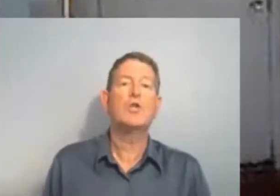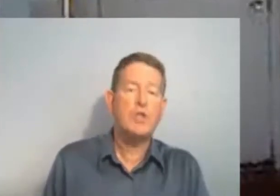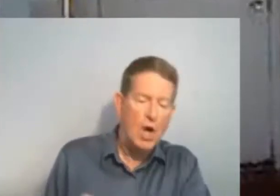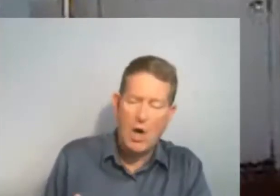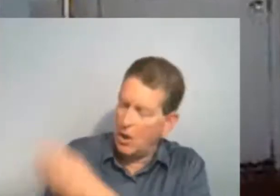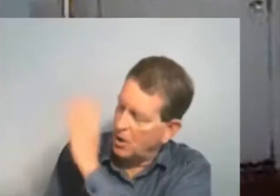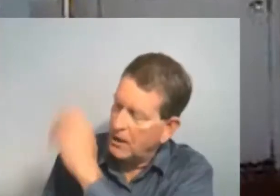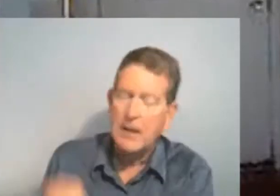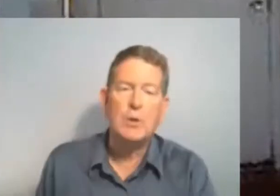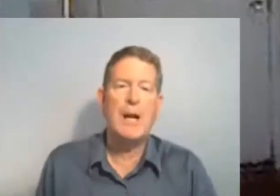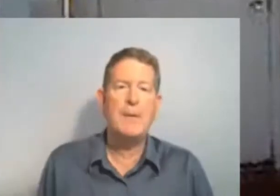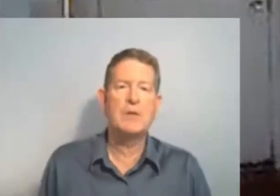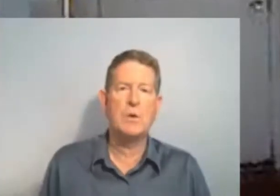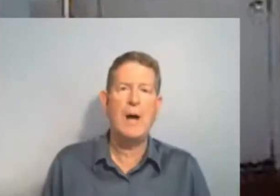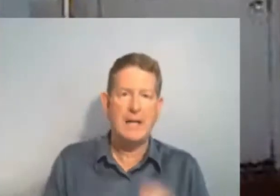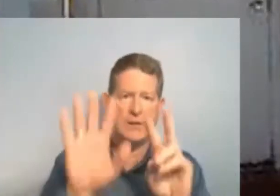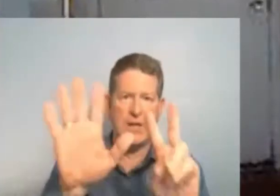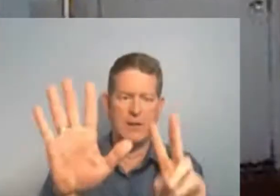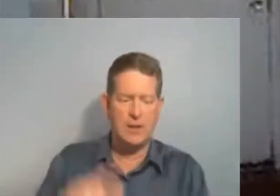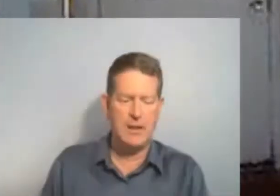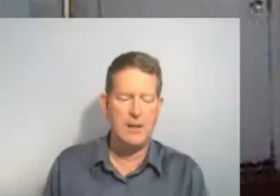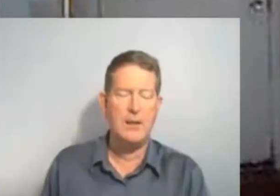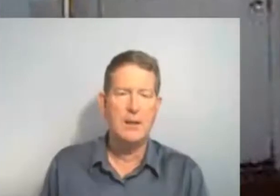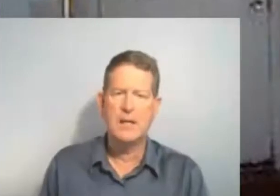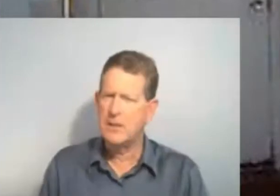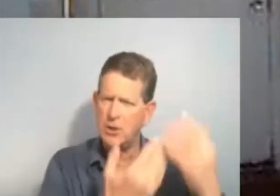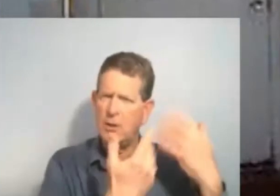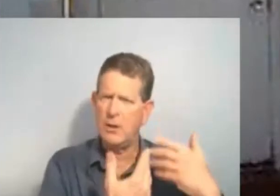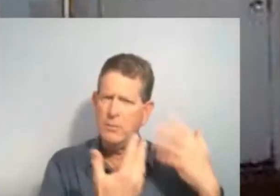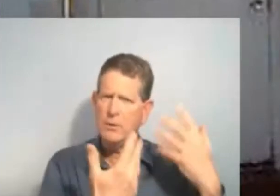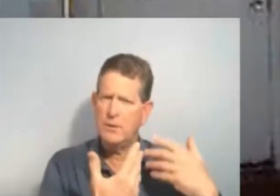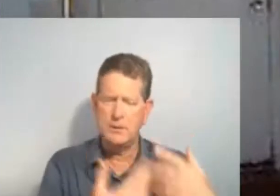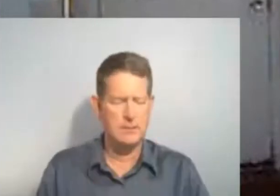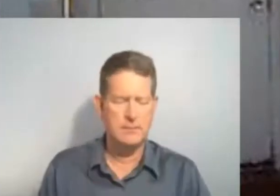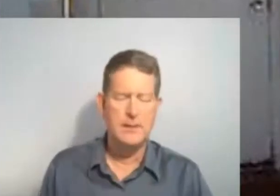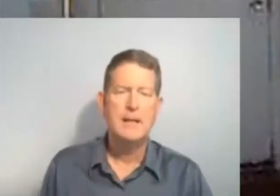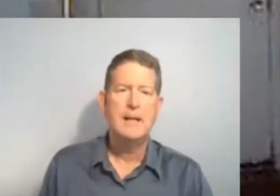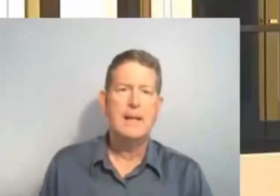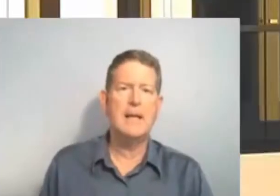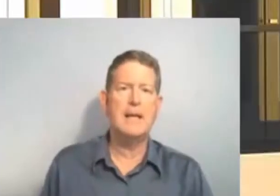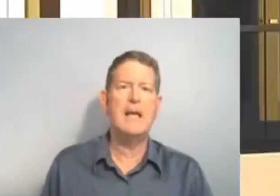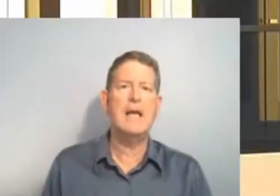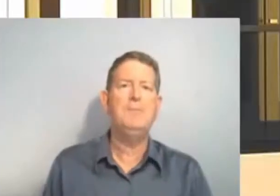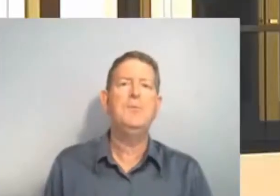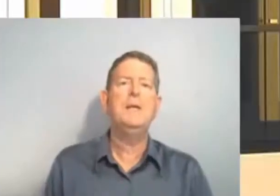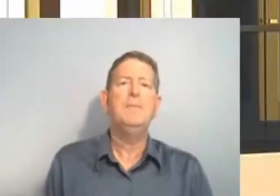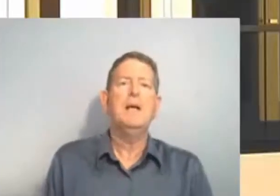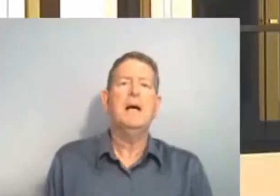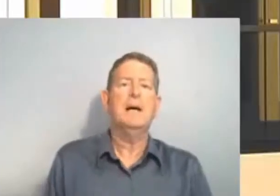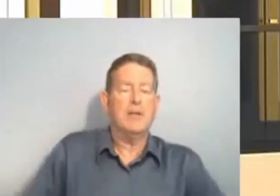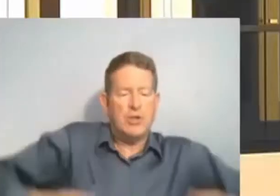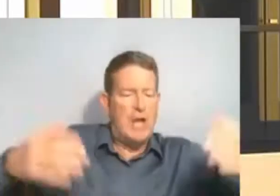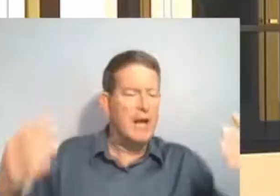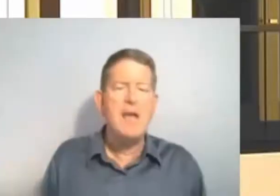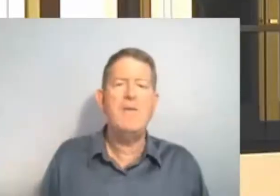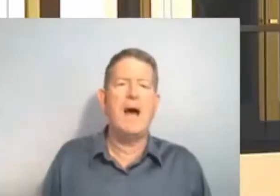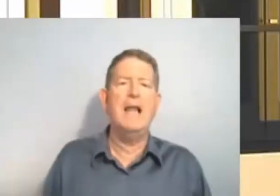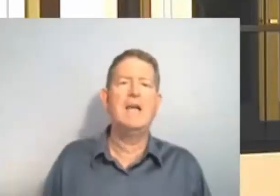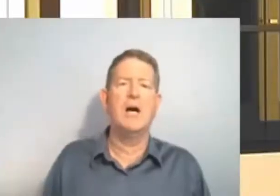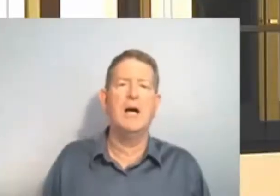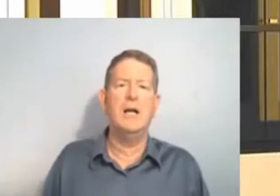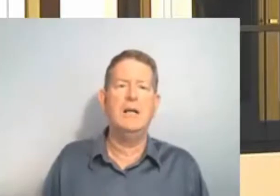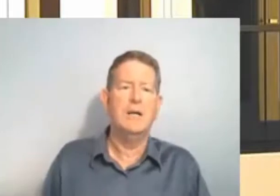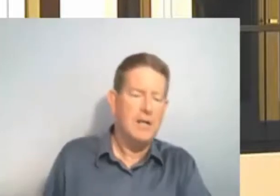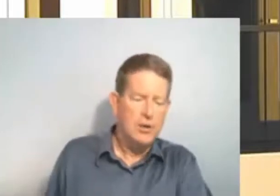Donc, je sors de la maison à 7h. Est-ce que j'ai encore la mousse ici? Non. Et puis, j'arrive